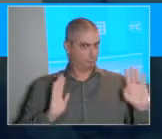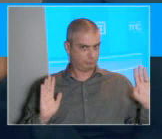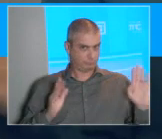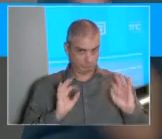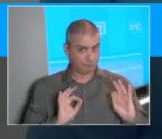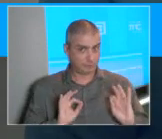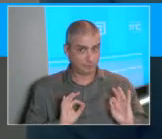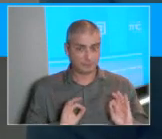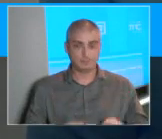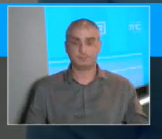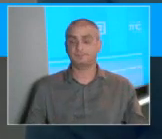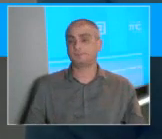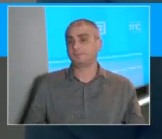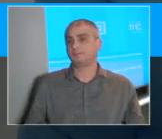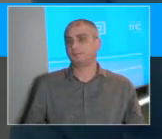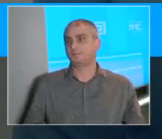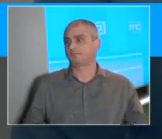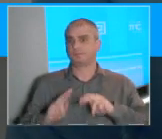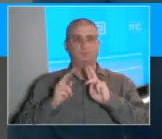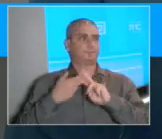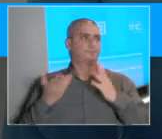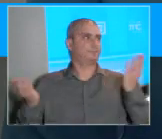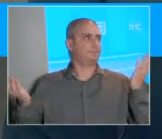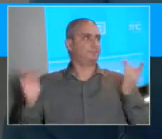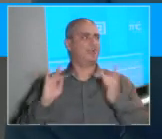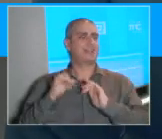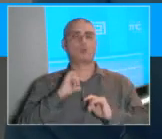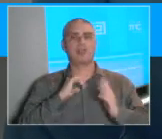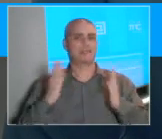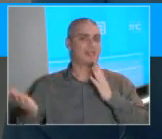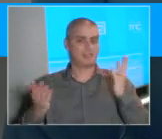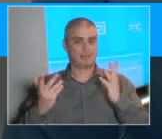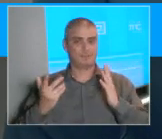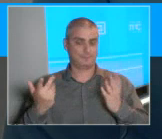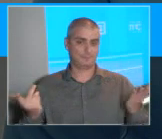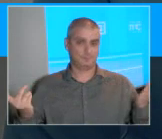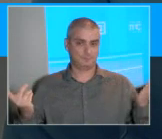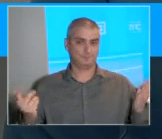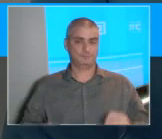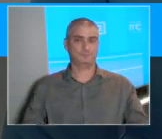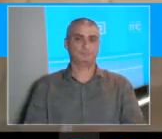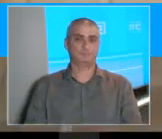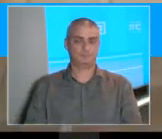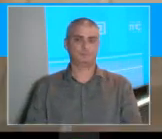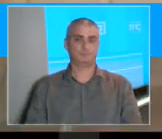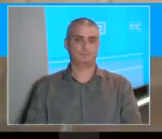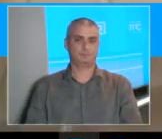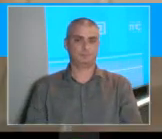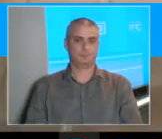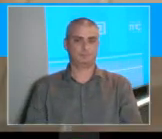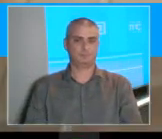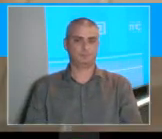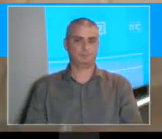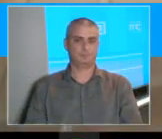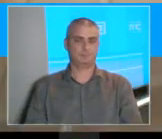זה בסדר. אני חושב, תראי, בעולם ניגודי העניינים, דיני ניגודי העניינים, יש איזושהי